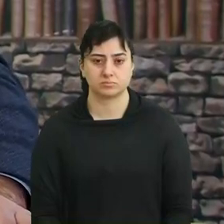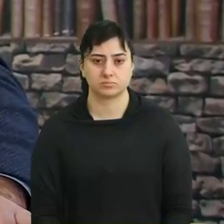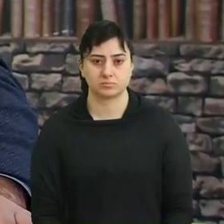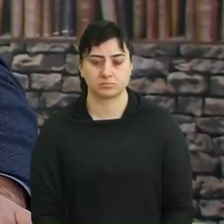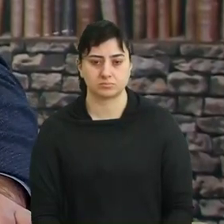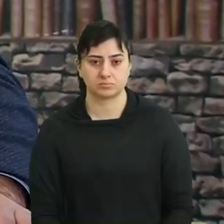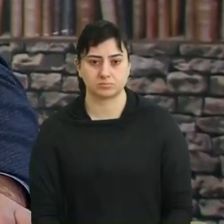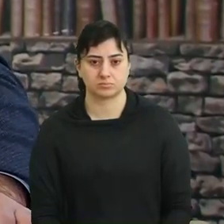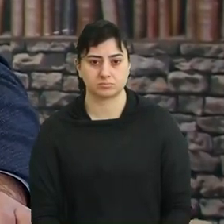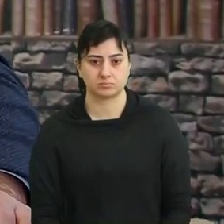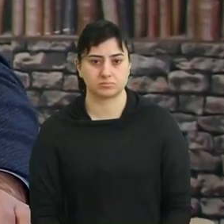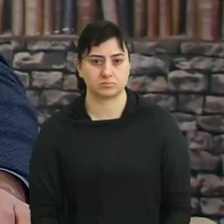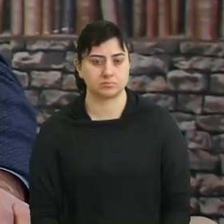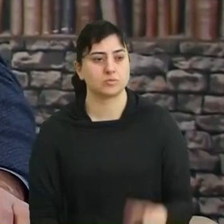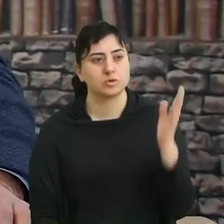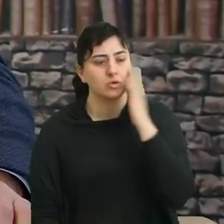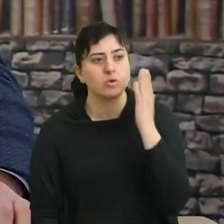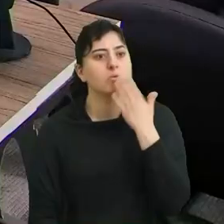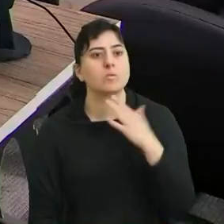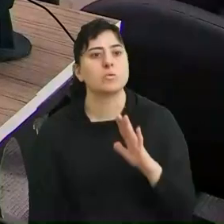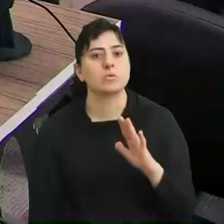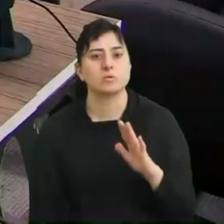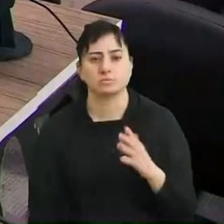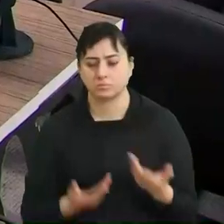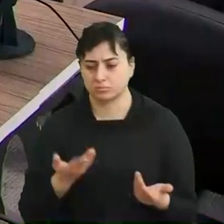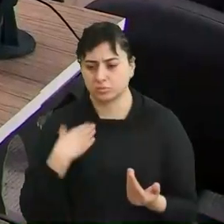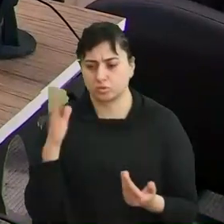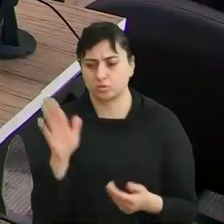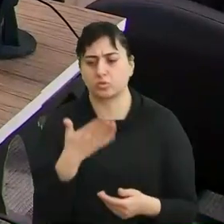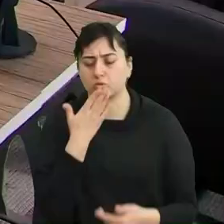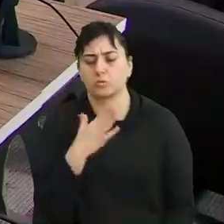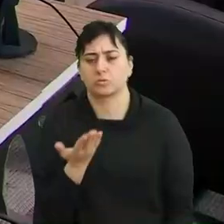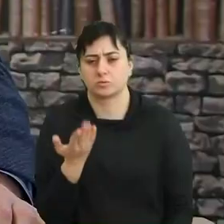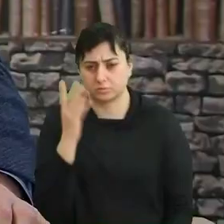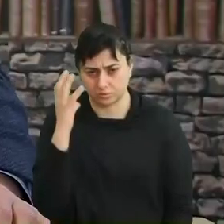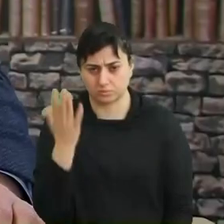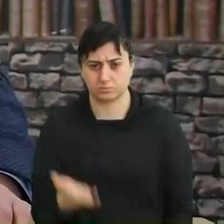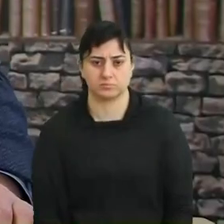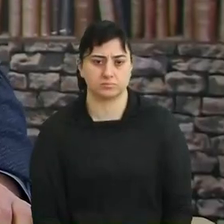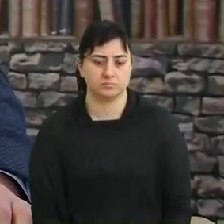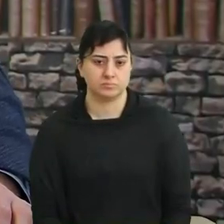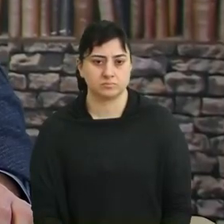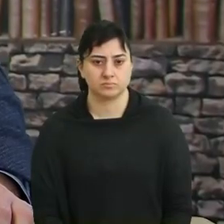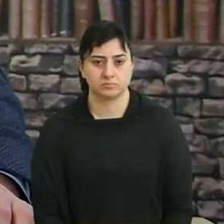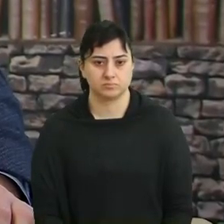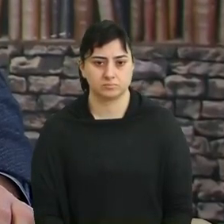Yani şimdi siz beni tokatlamıyor muydunuz? Ne tokatlayalım oğlum, dedirdin mi sen?